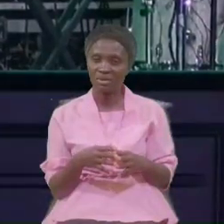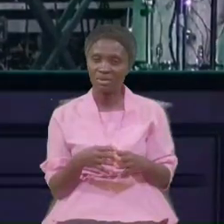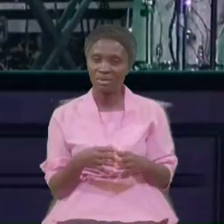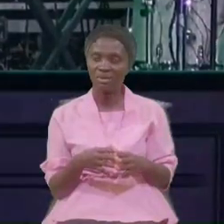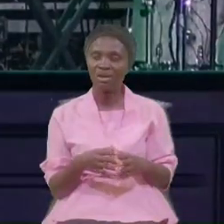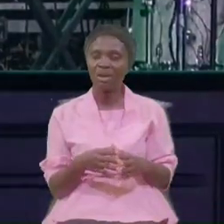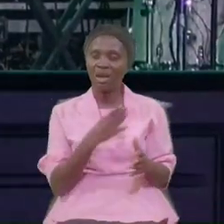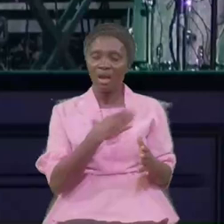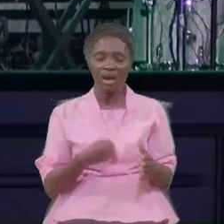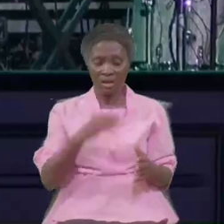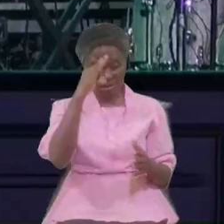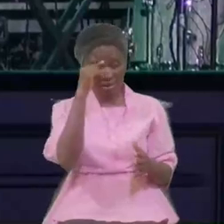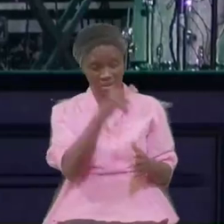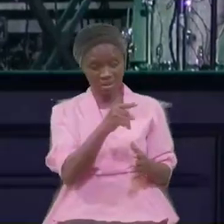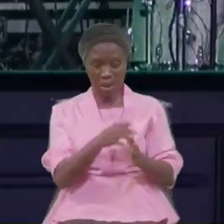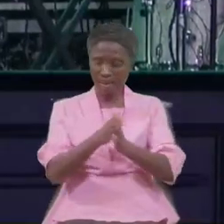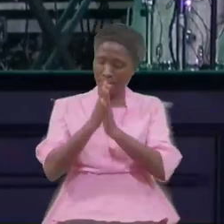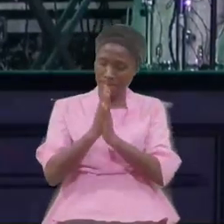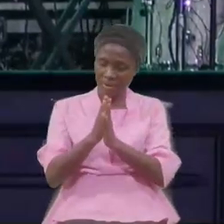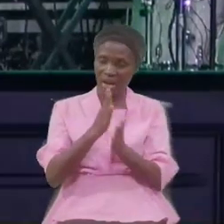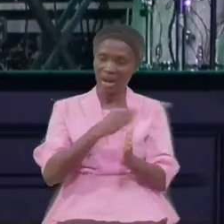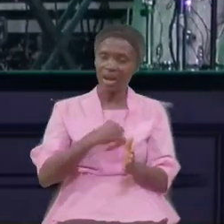Et fait savoir sa prière.